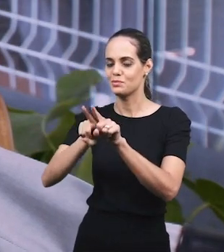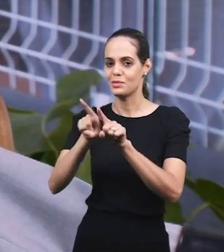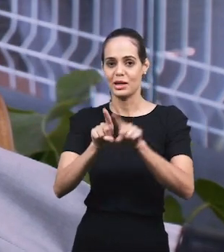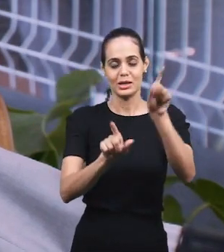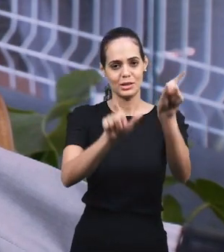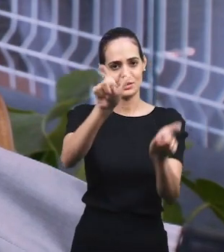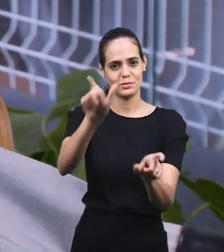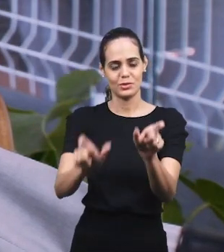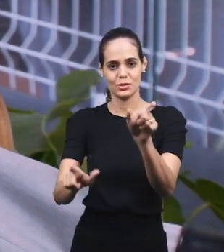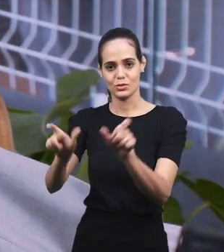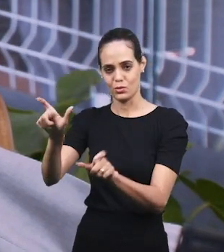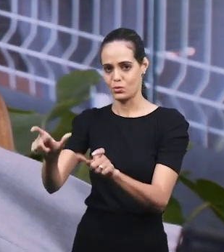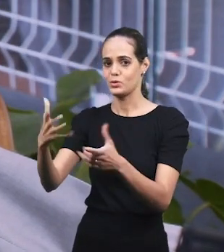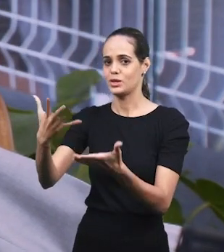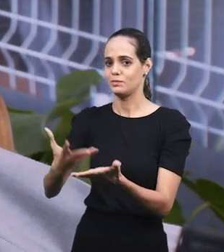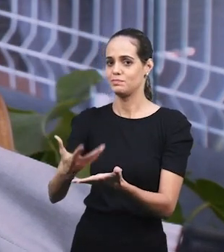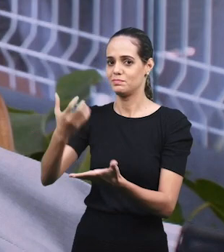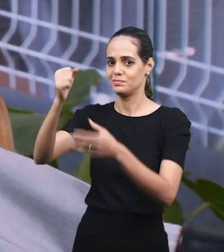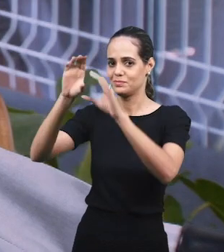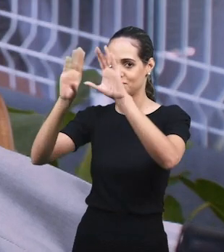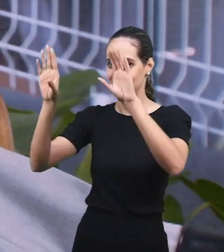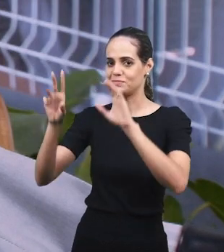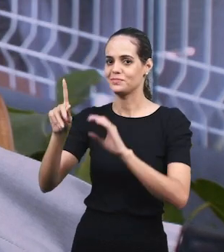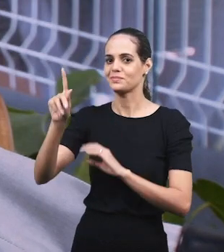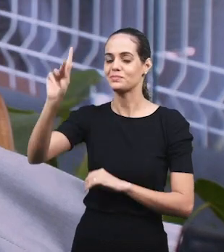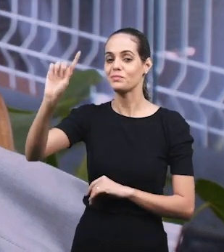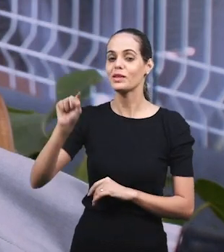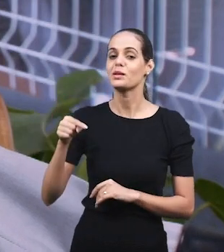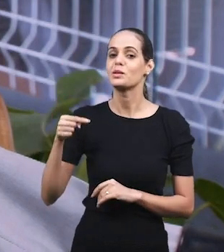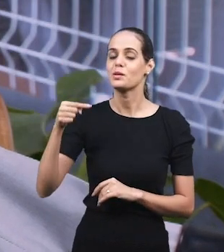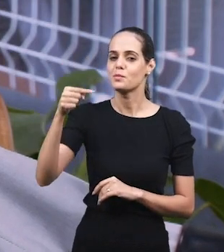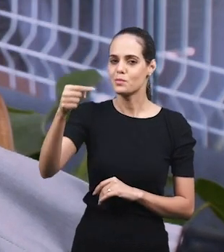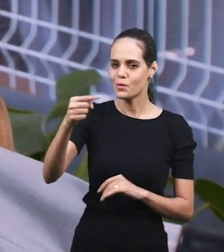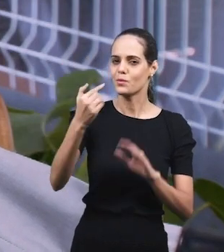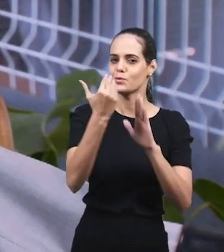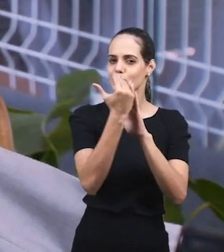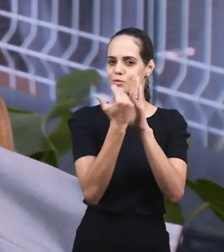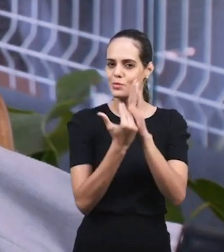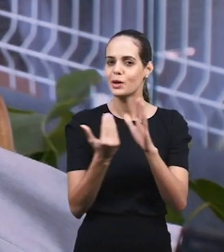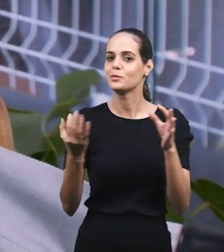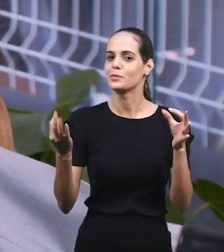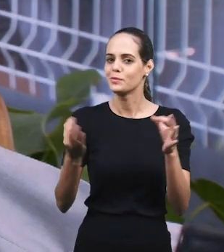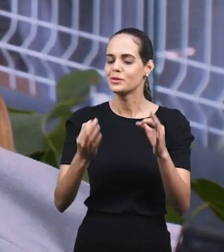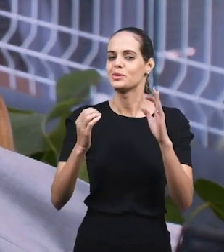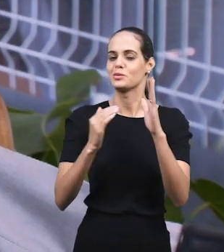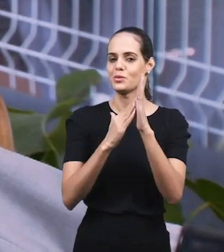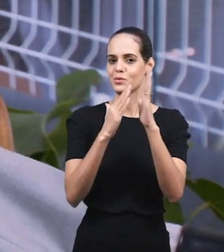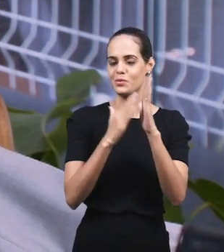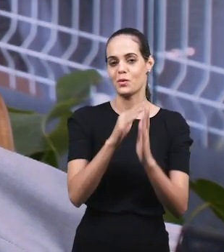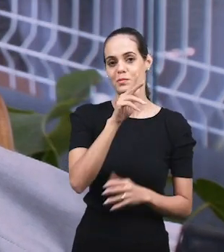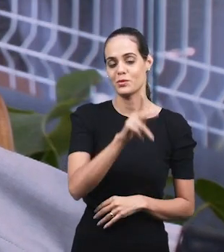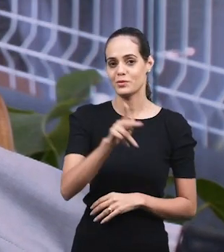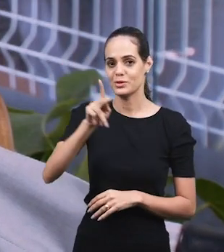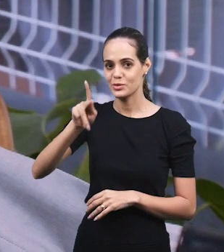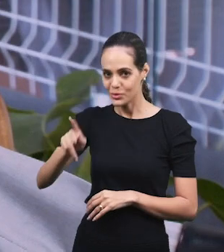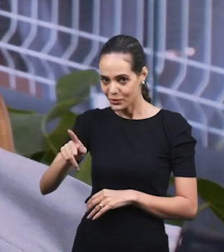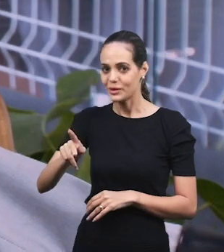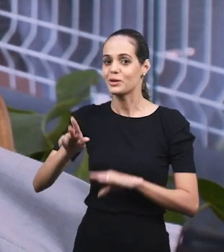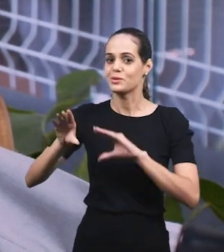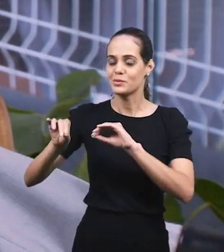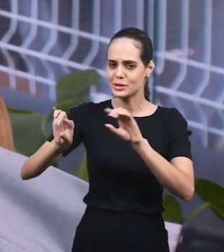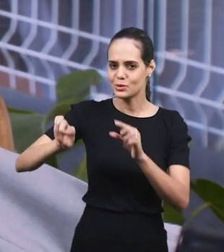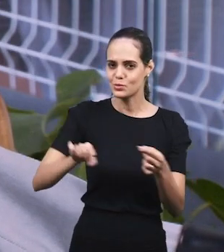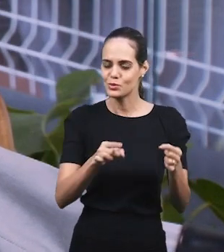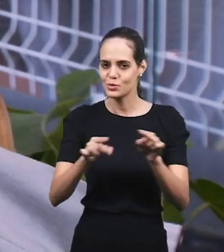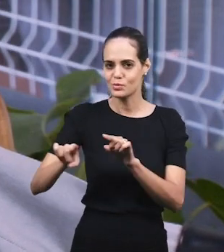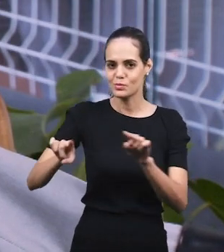expérience de communion avec Dieu et avec ceux qui hériteront la vie éternelle. Juste après, dans le volet Parfaite louange, la